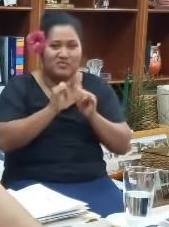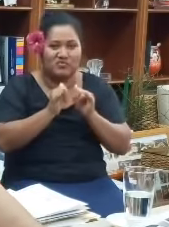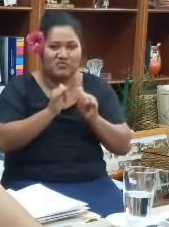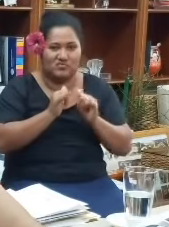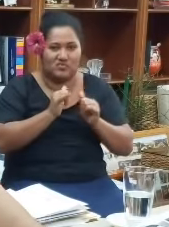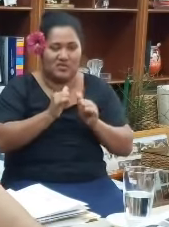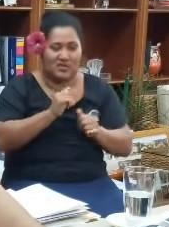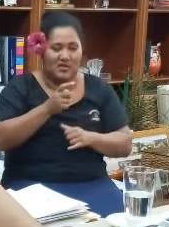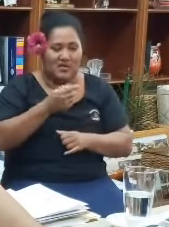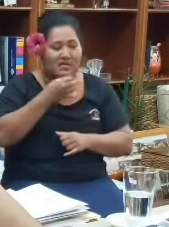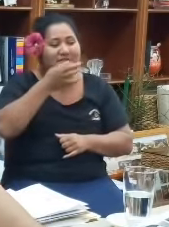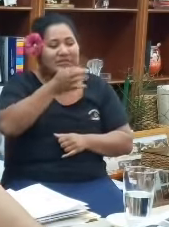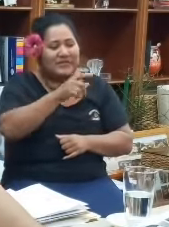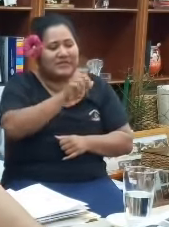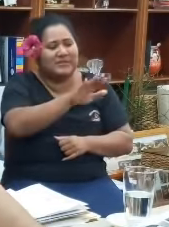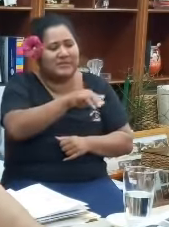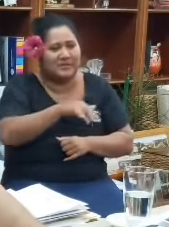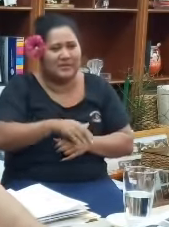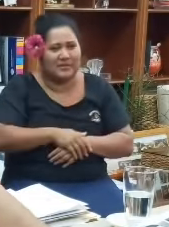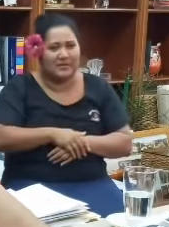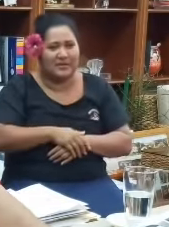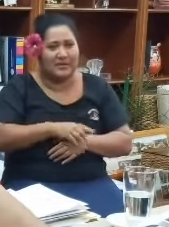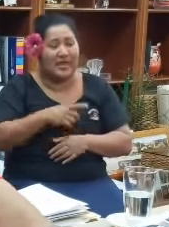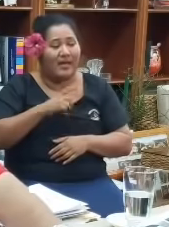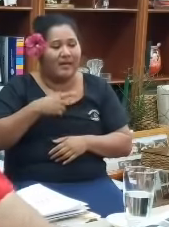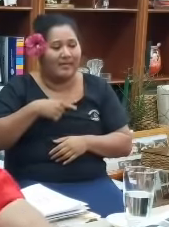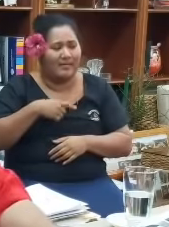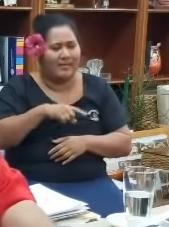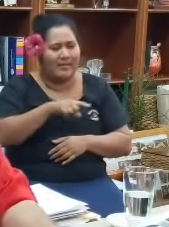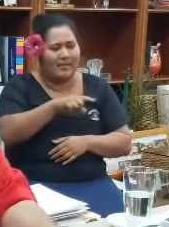ma fa ya la ko ye lo